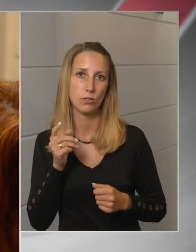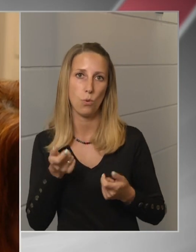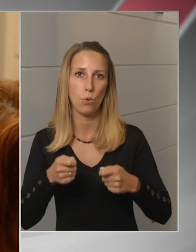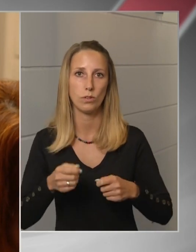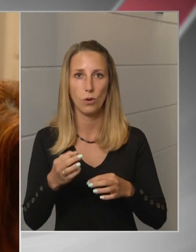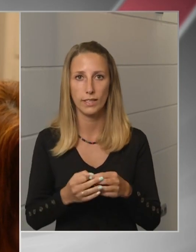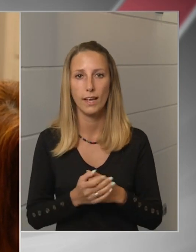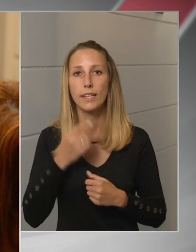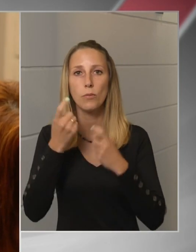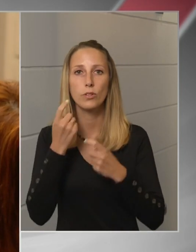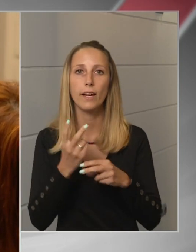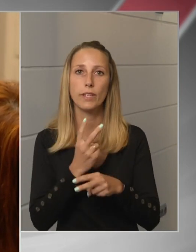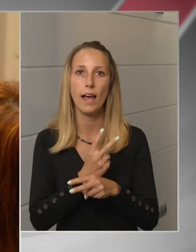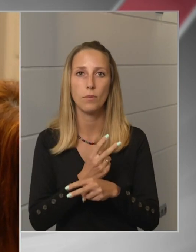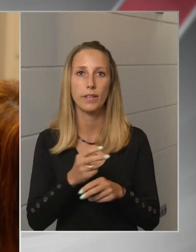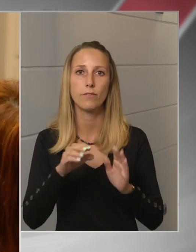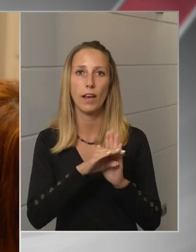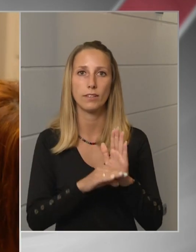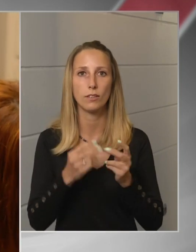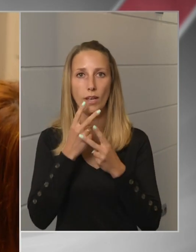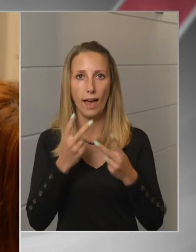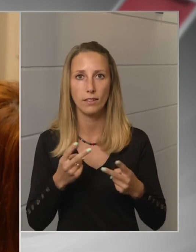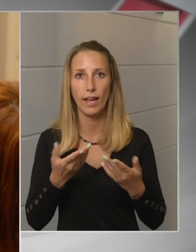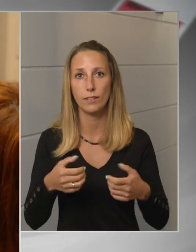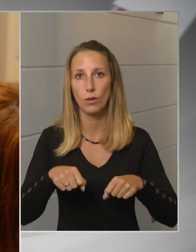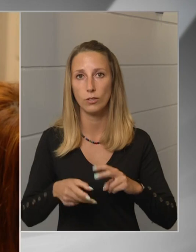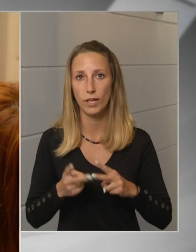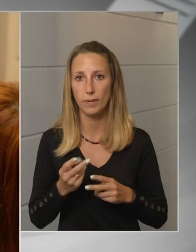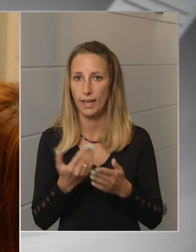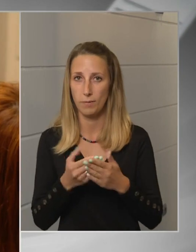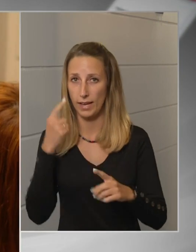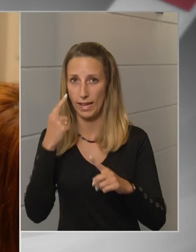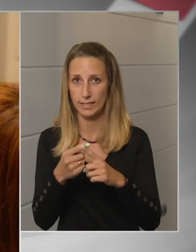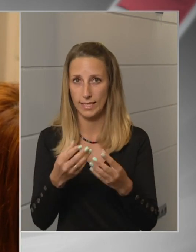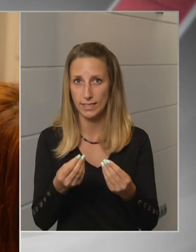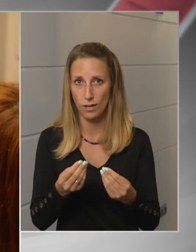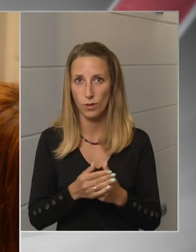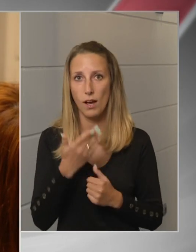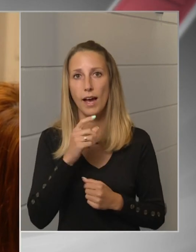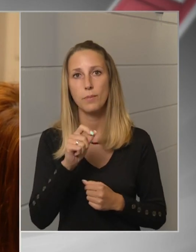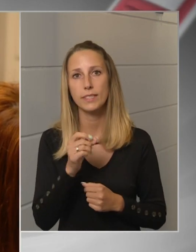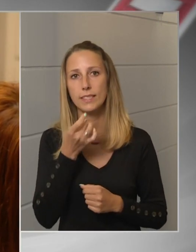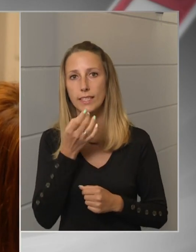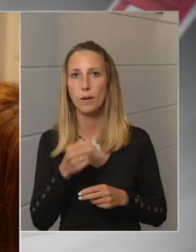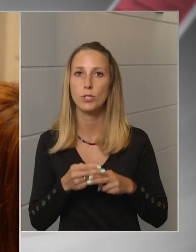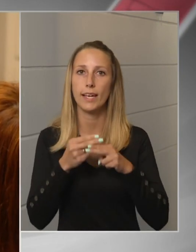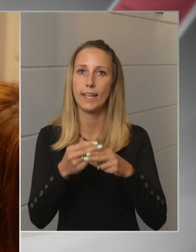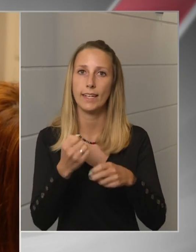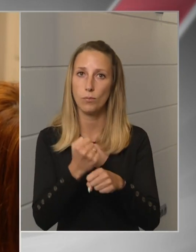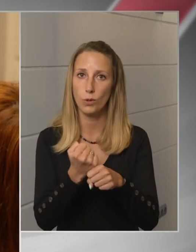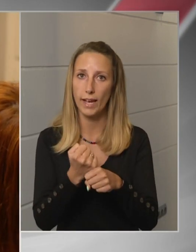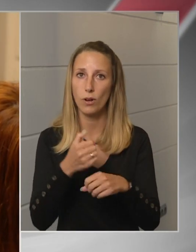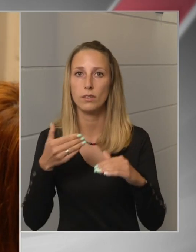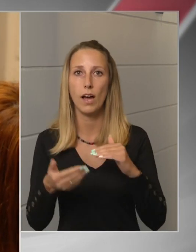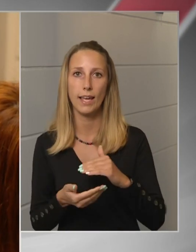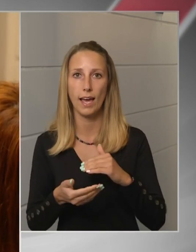állami feladatot látnak el tulajdonképpen, nem lenne célszerű, hogyha egy kicsit inkább segítenék a munkájukat,